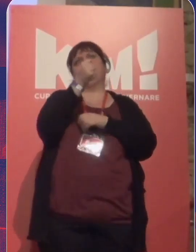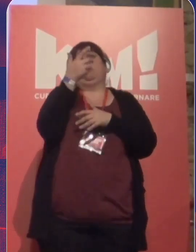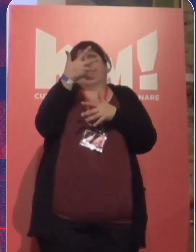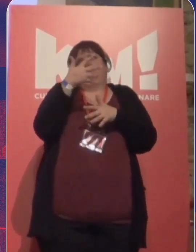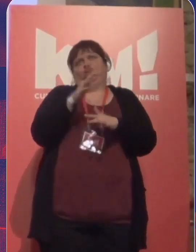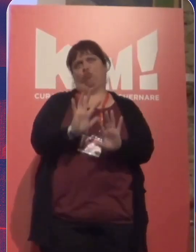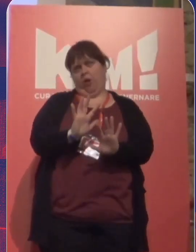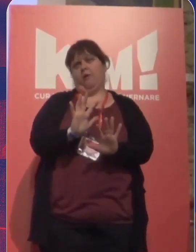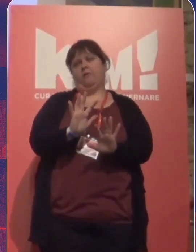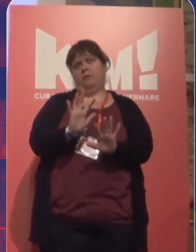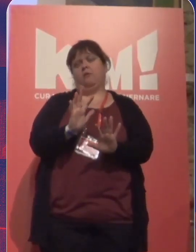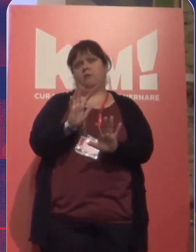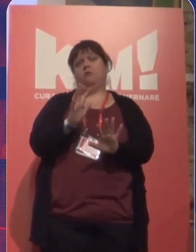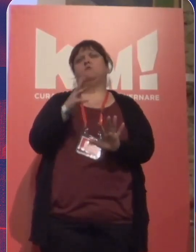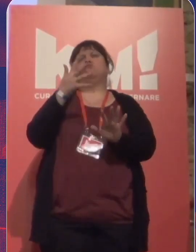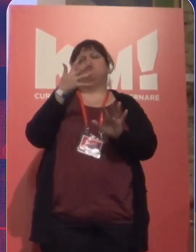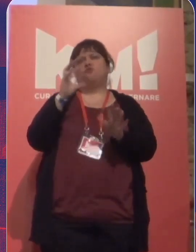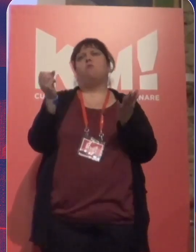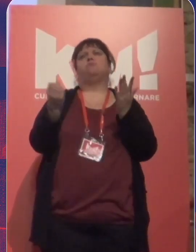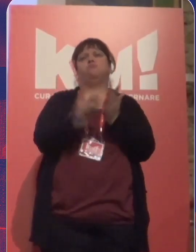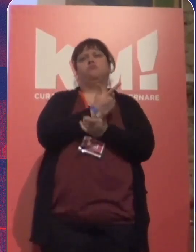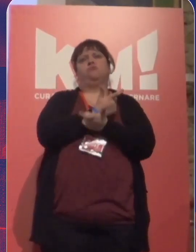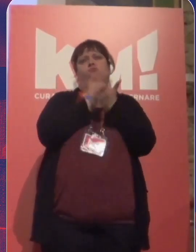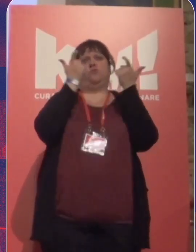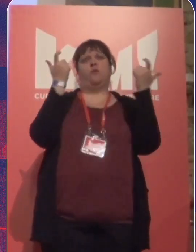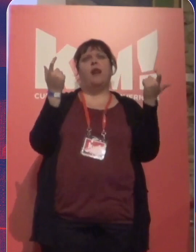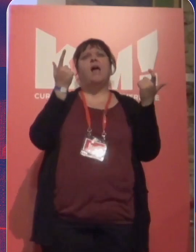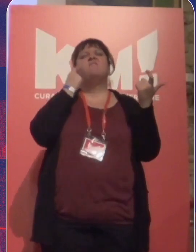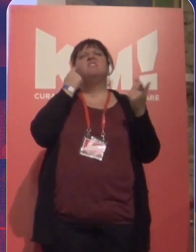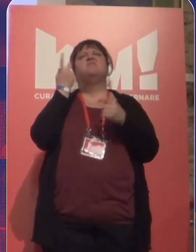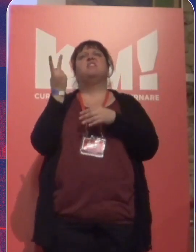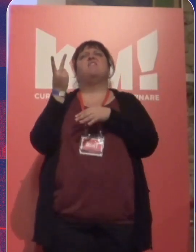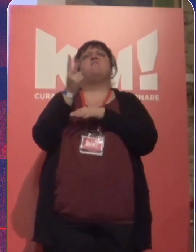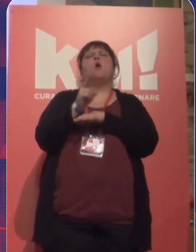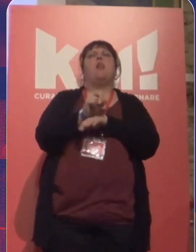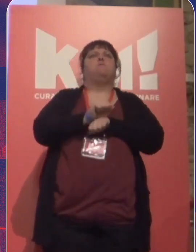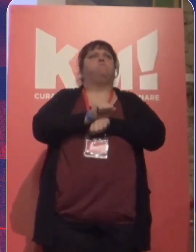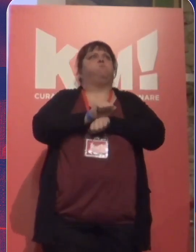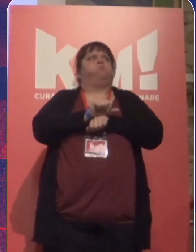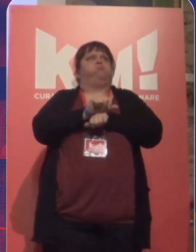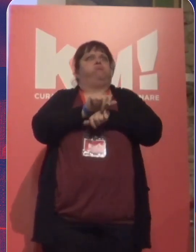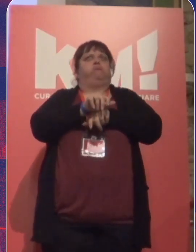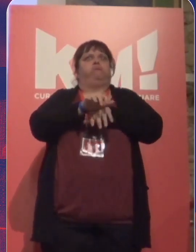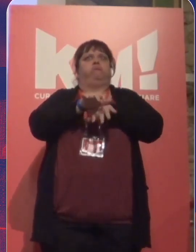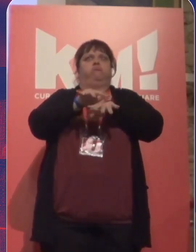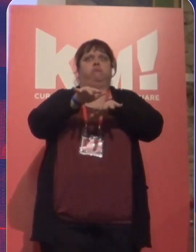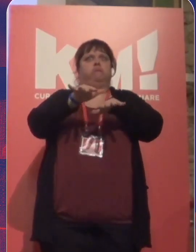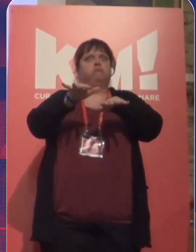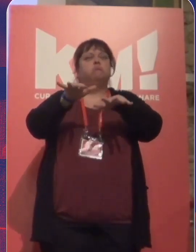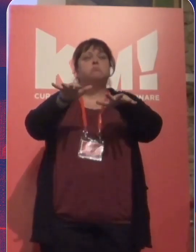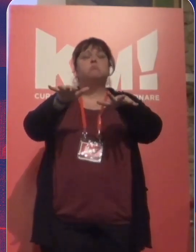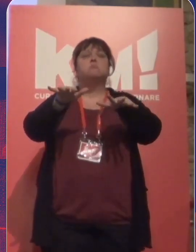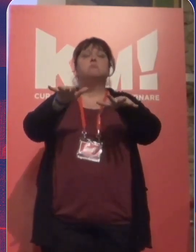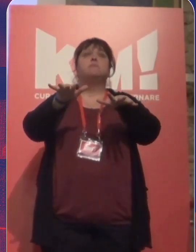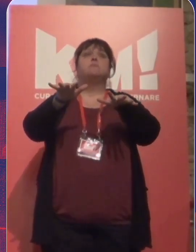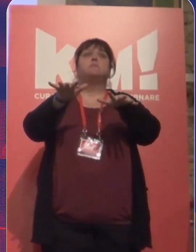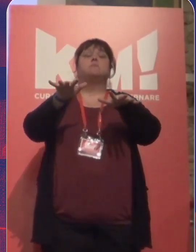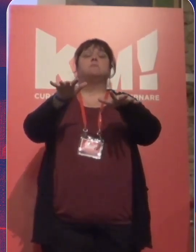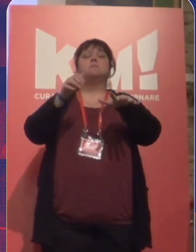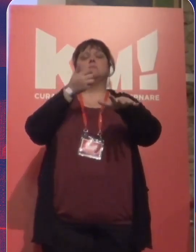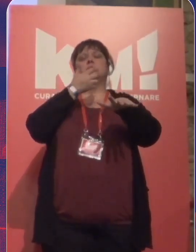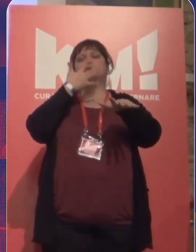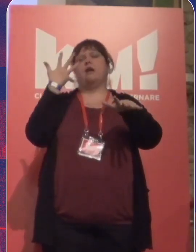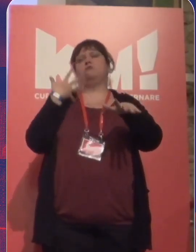diciamo la violenza si sta diffondendo e certamente c'è un punto che non voglio approfondire